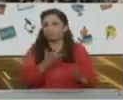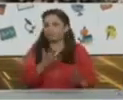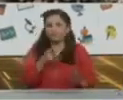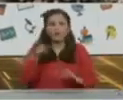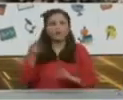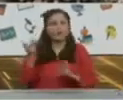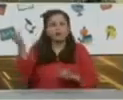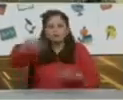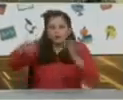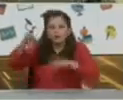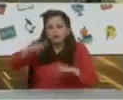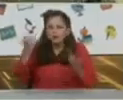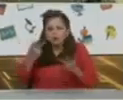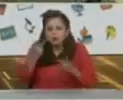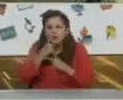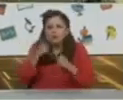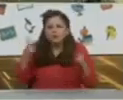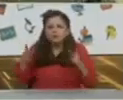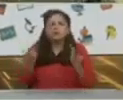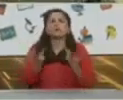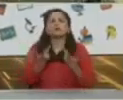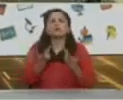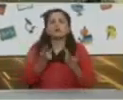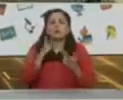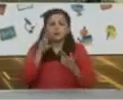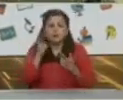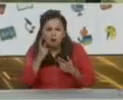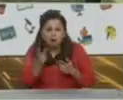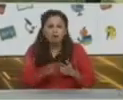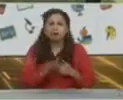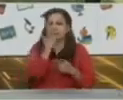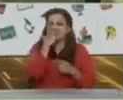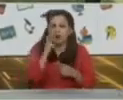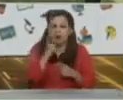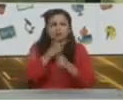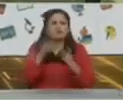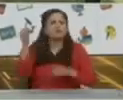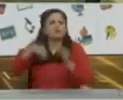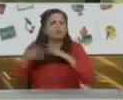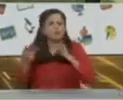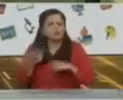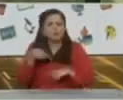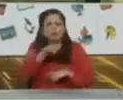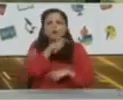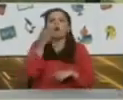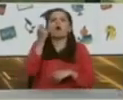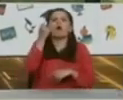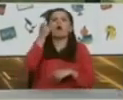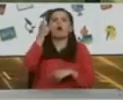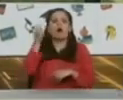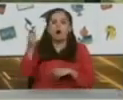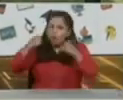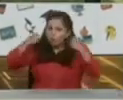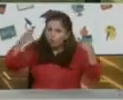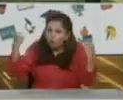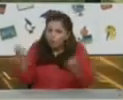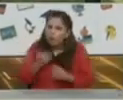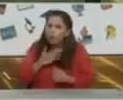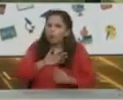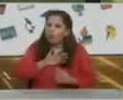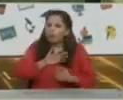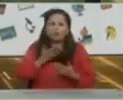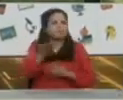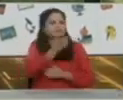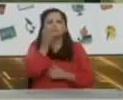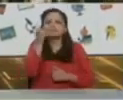होते हैं, उन्हें महसूस होगा कि आखिर कितनी मेहनत का काम होता है और